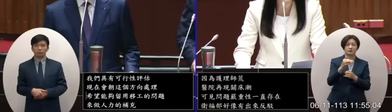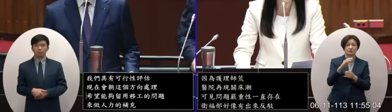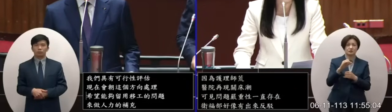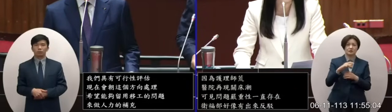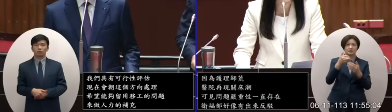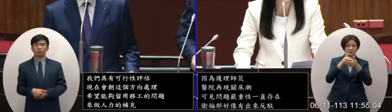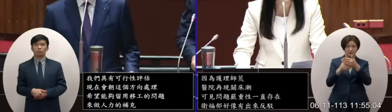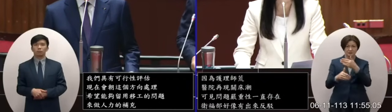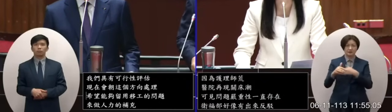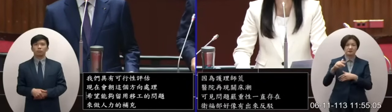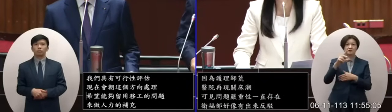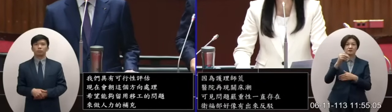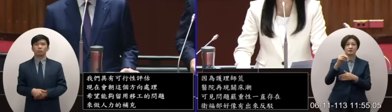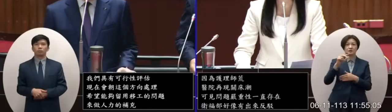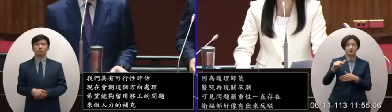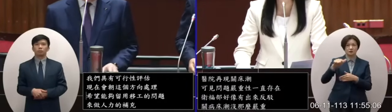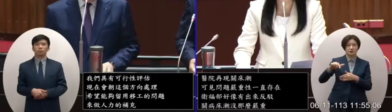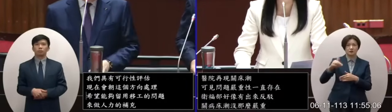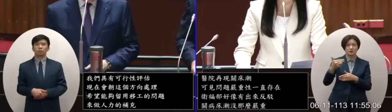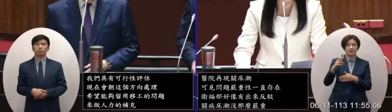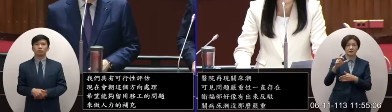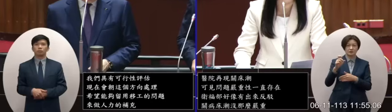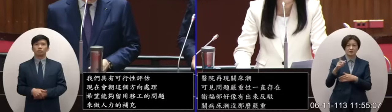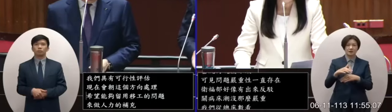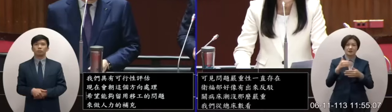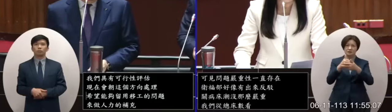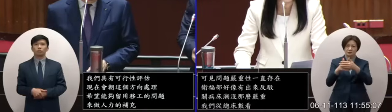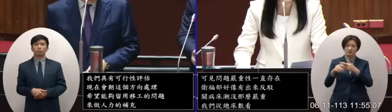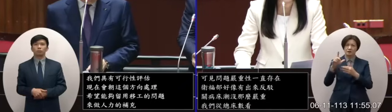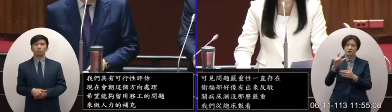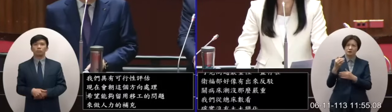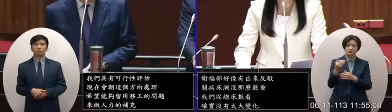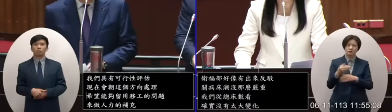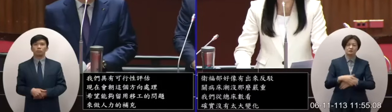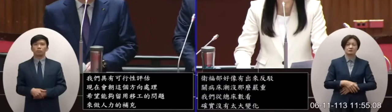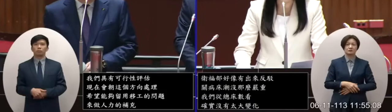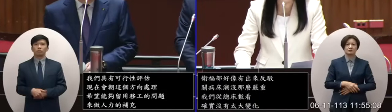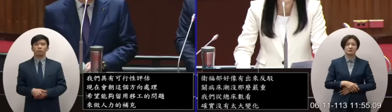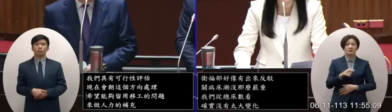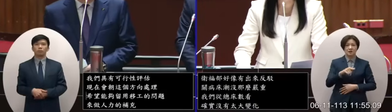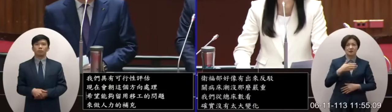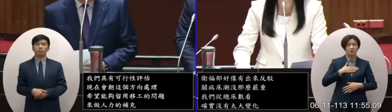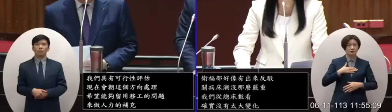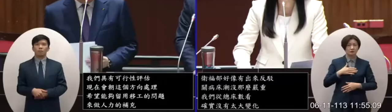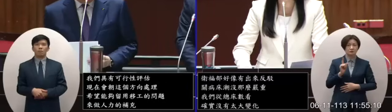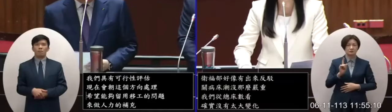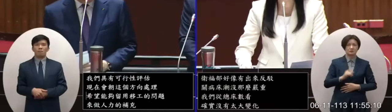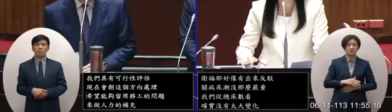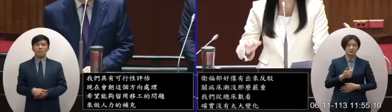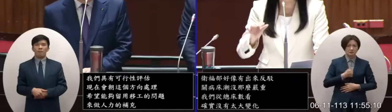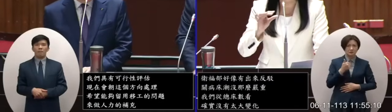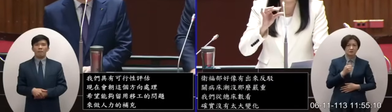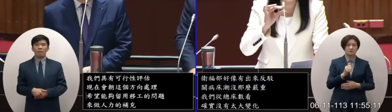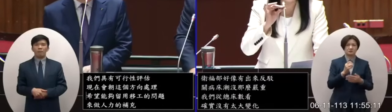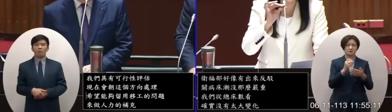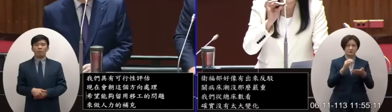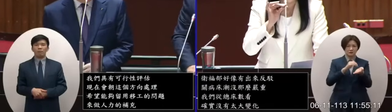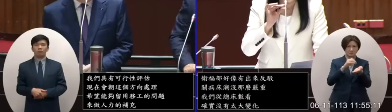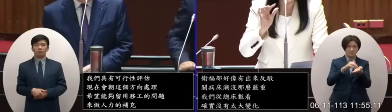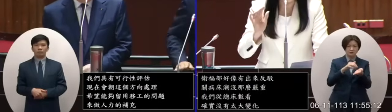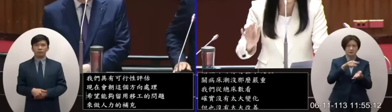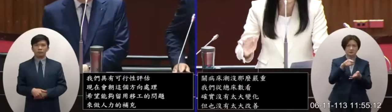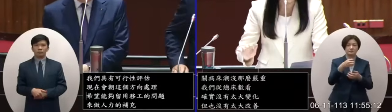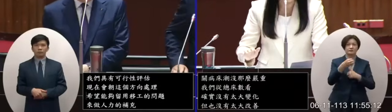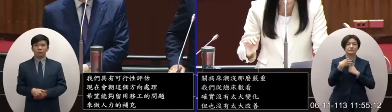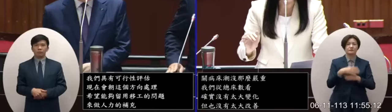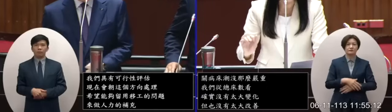为76,627床，减少了69床哦。但是呢，据本席了解哦，而且很真实的在这个医疗第一线。